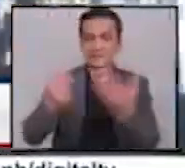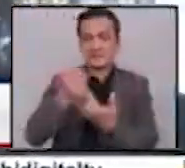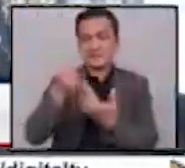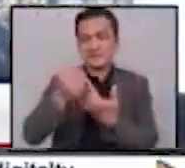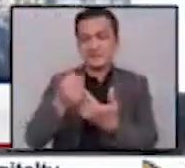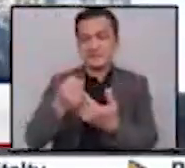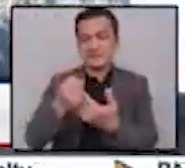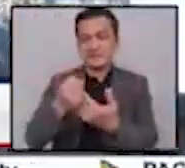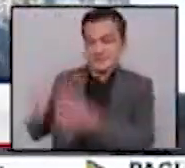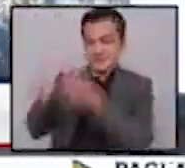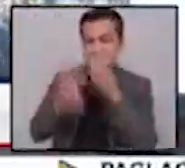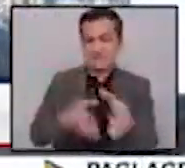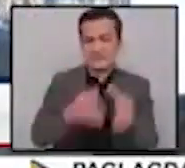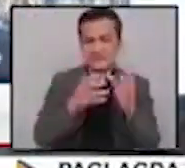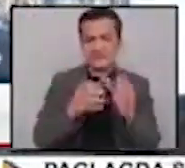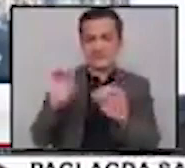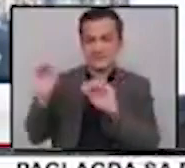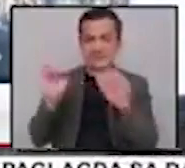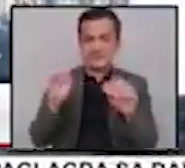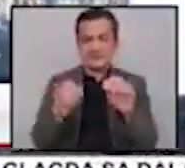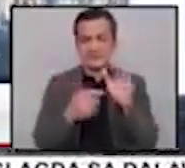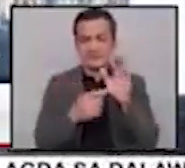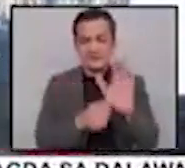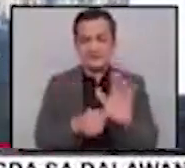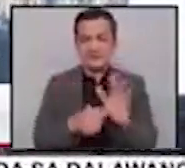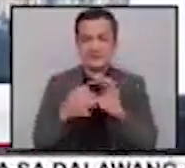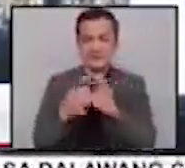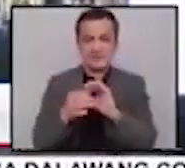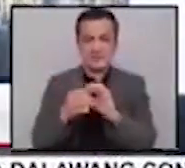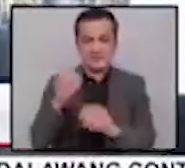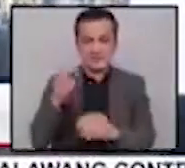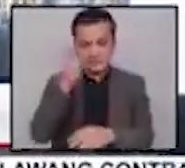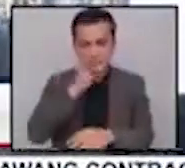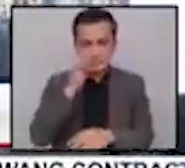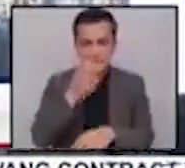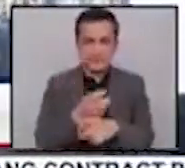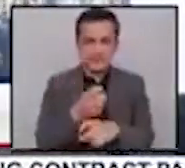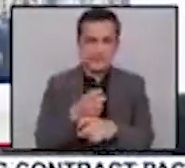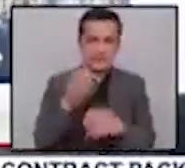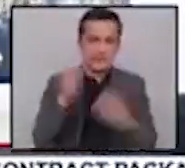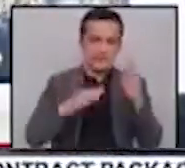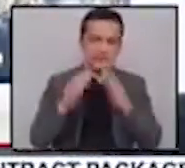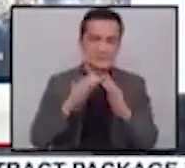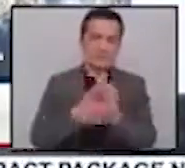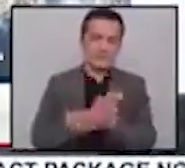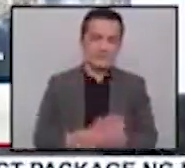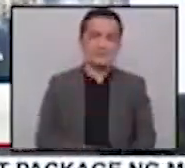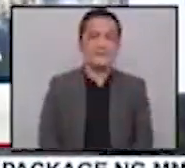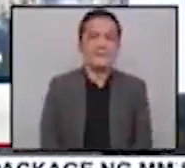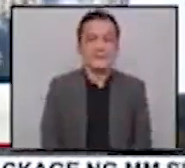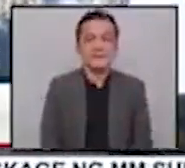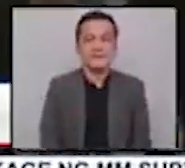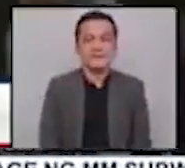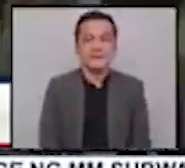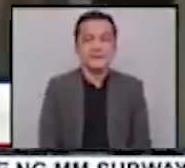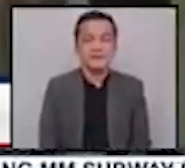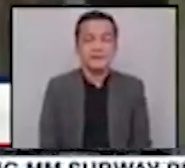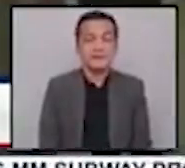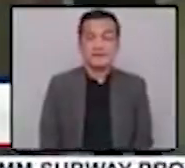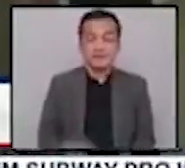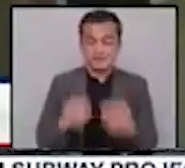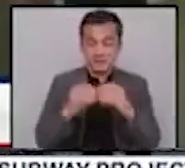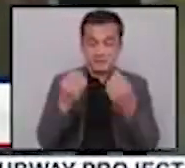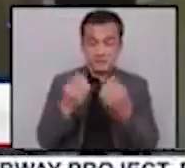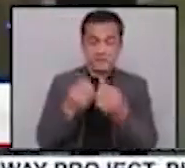bilang pakikiisa na rin sa bawat Pilipino na naghihirap dahil sa problema sa COVID-19. Umaasang organizers na ang iba't